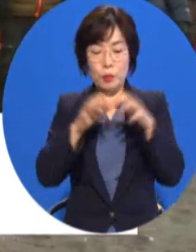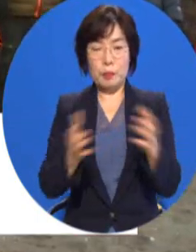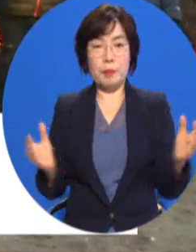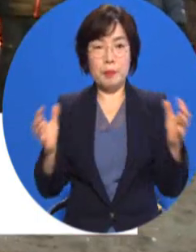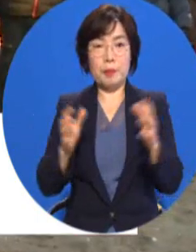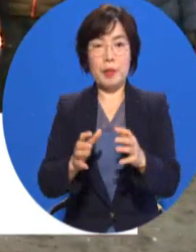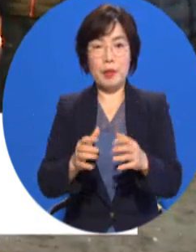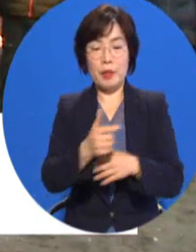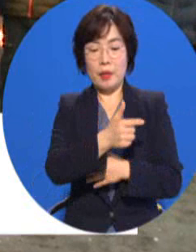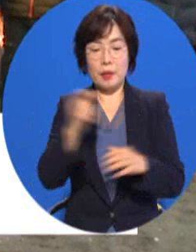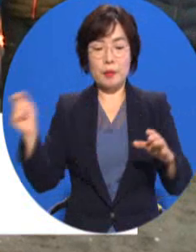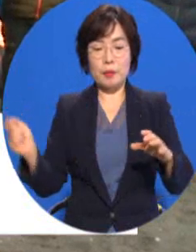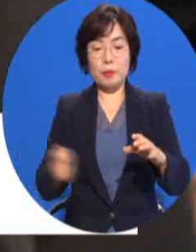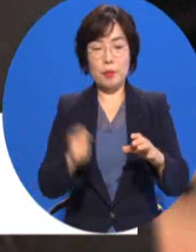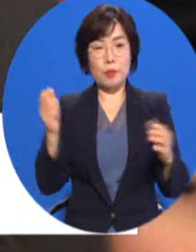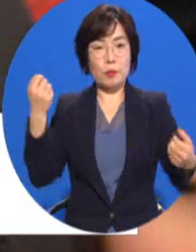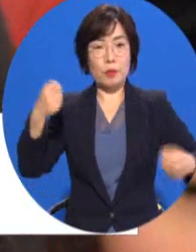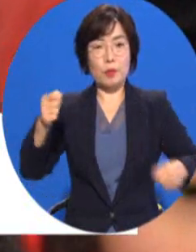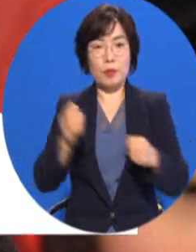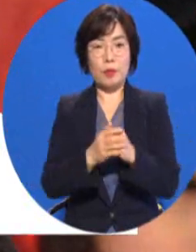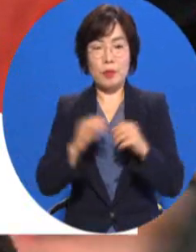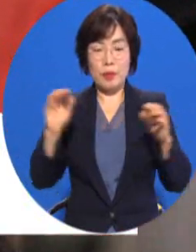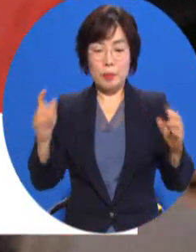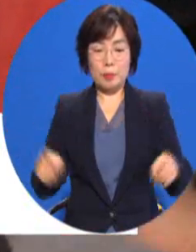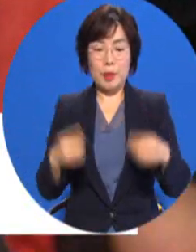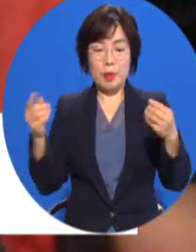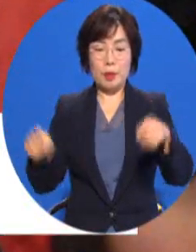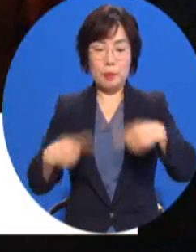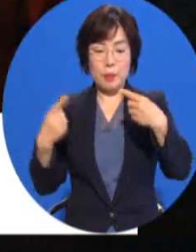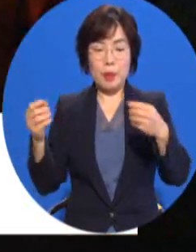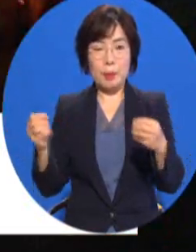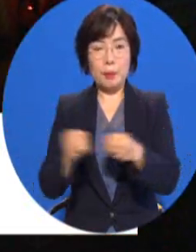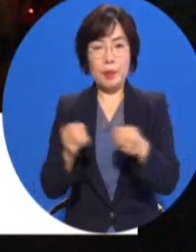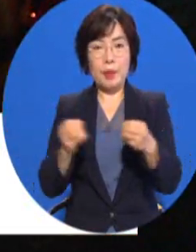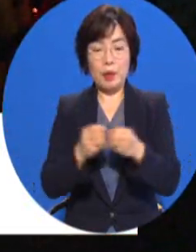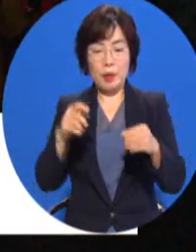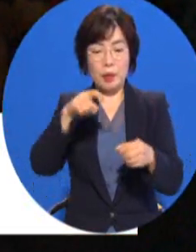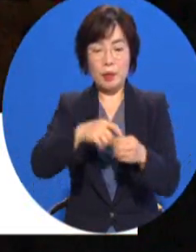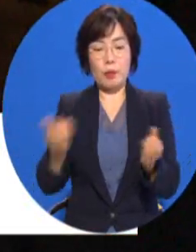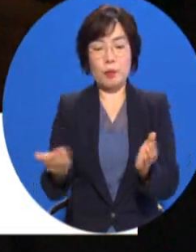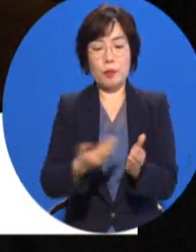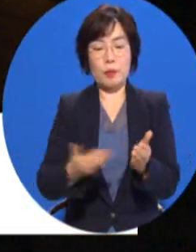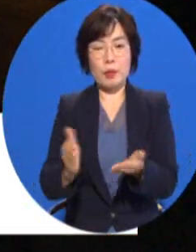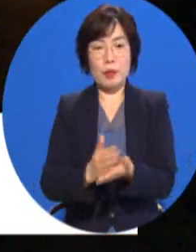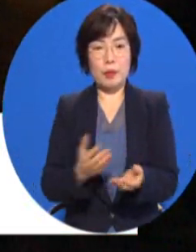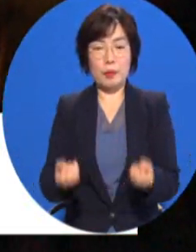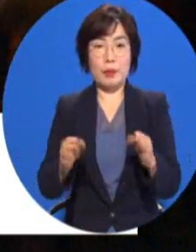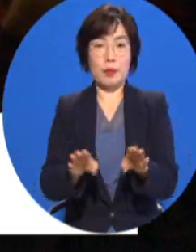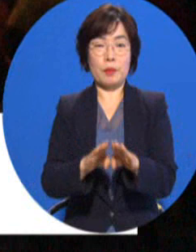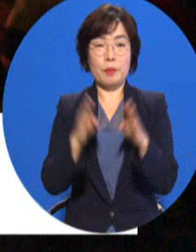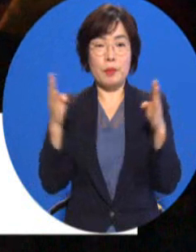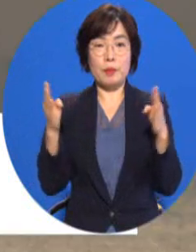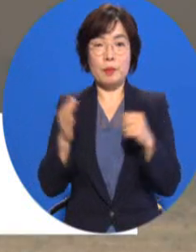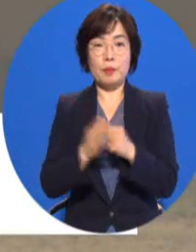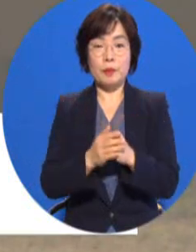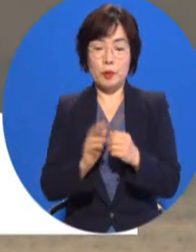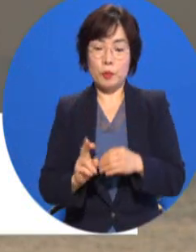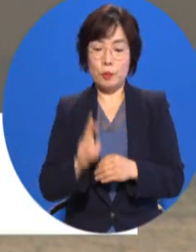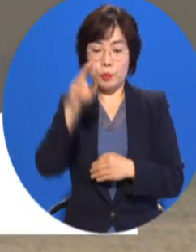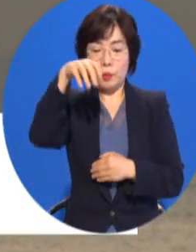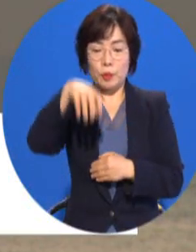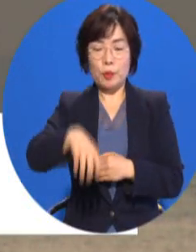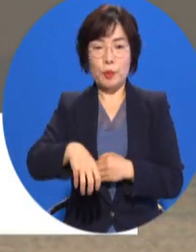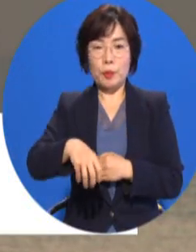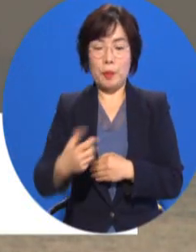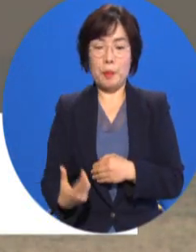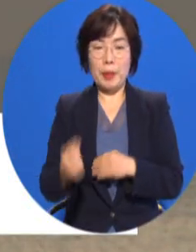있는 큰북 공연과 신년 메시지 낭독, 떡국 나눔 등의 프로그램이 준비됐습니다. 공군은 또 고흥 우주발사